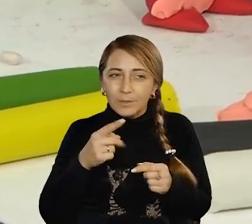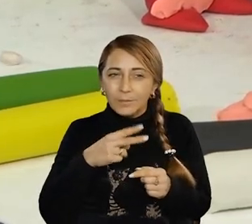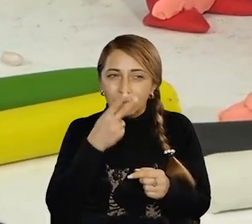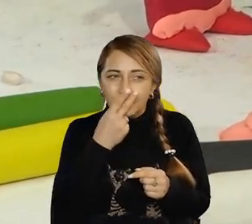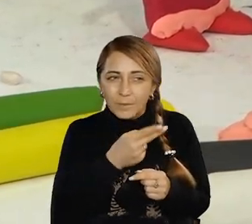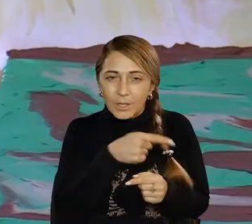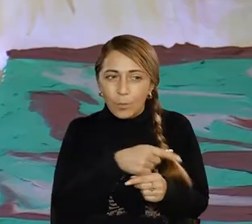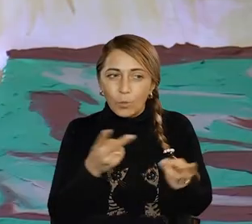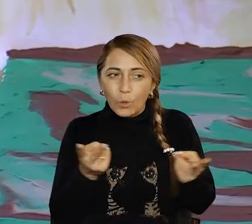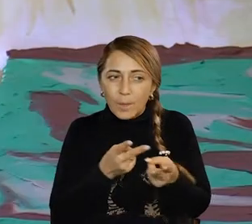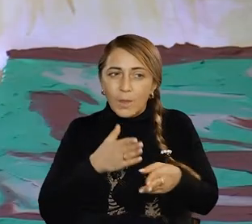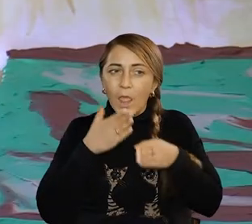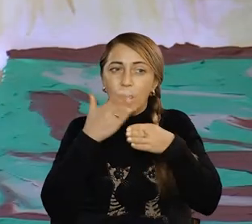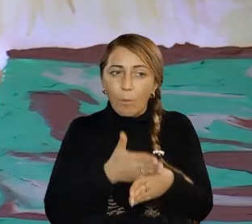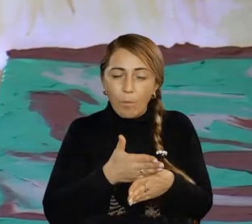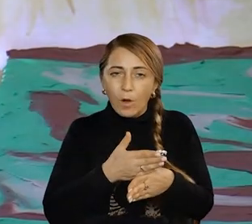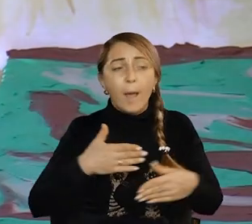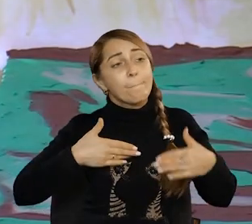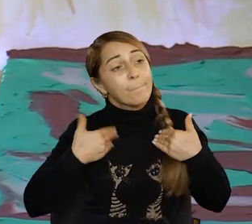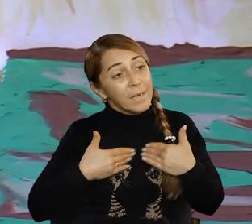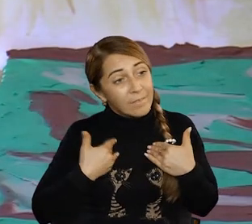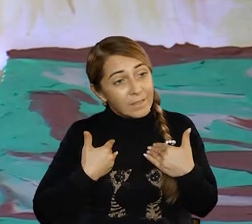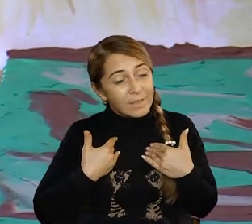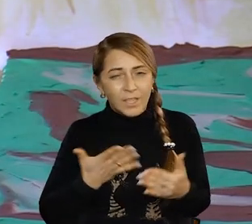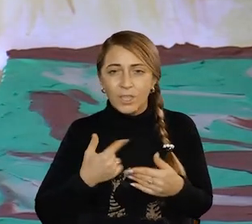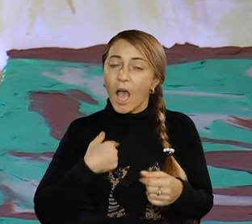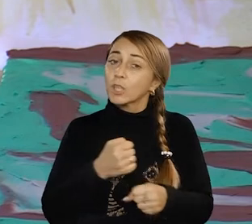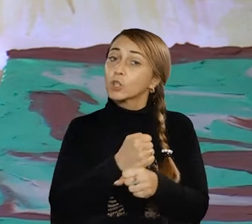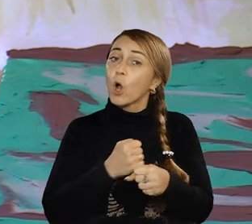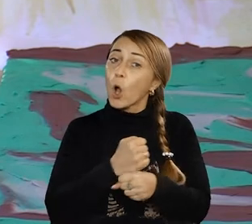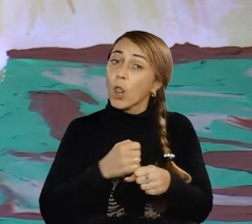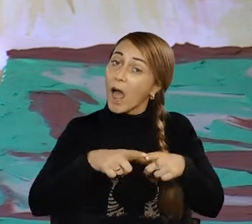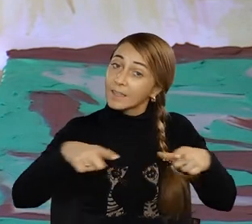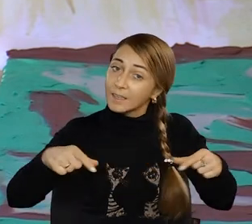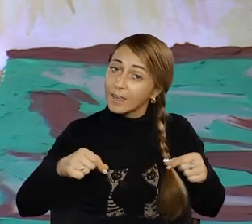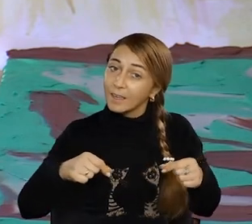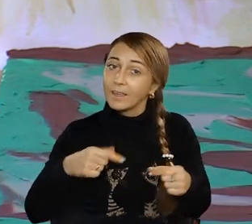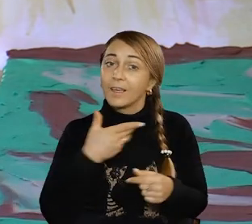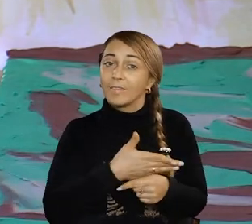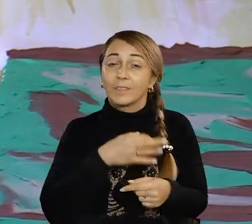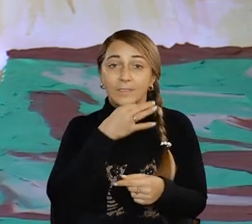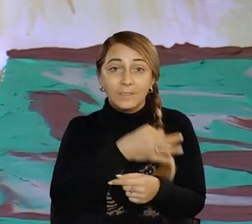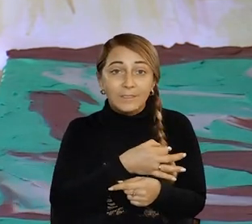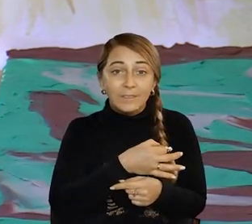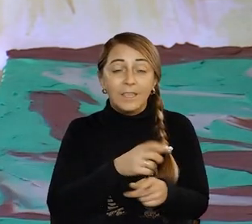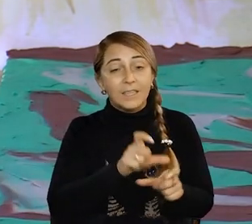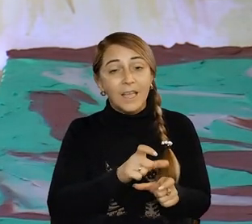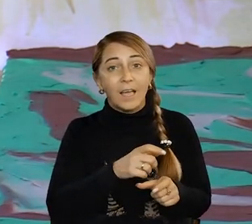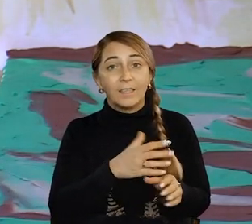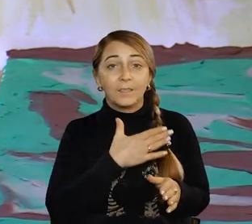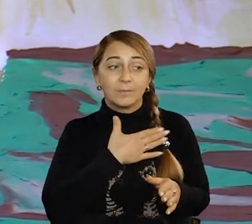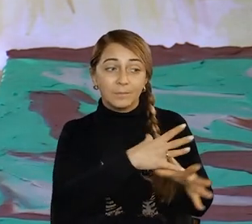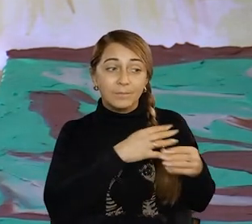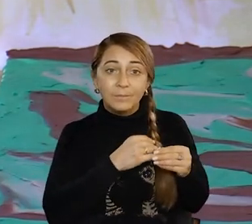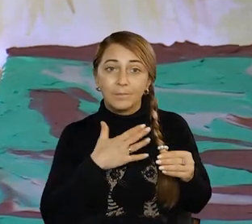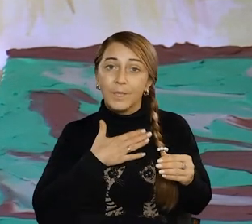що йому потрібна допомога. «Привіт! Я Шоколадка», – представилася вона. «Сядеш за мій